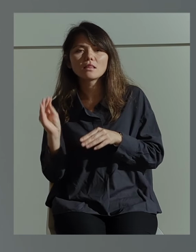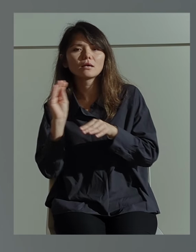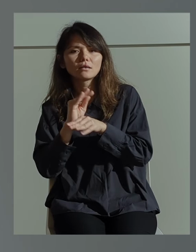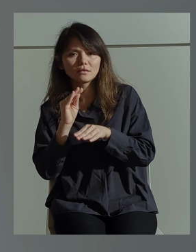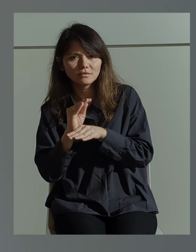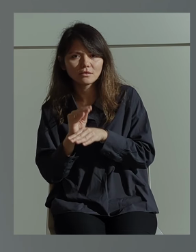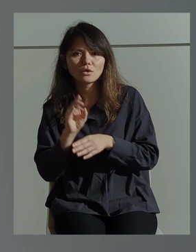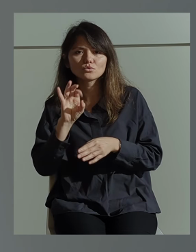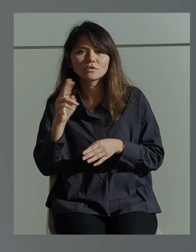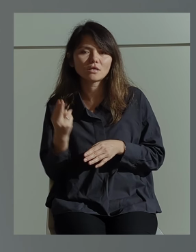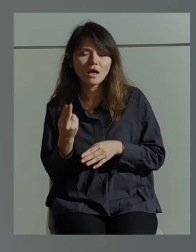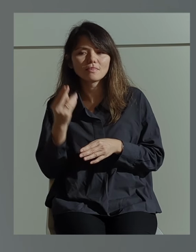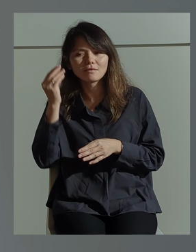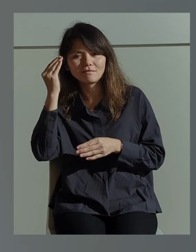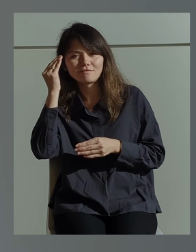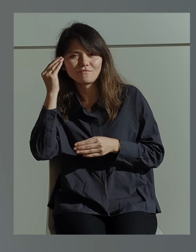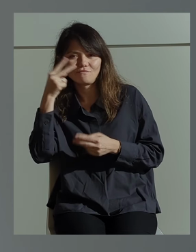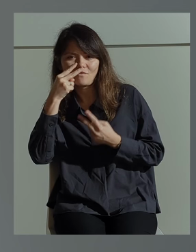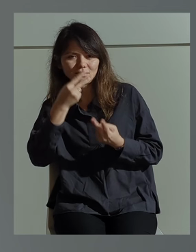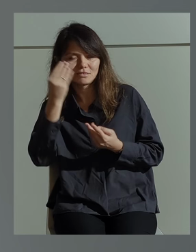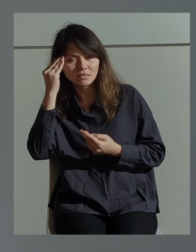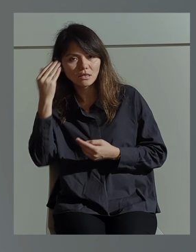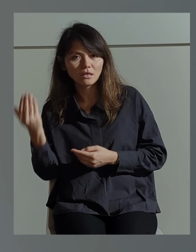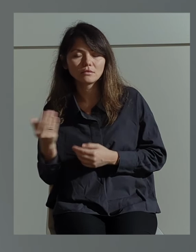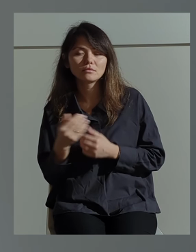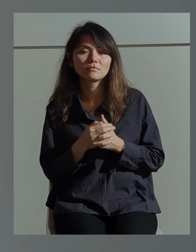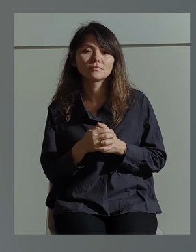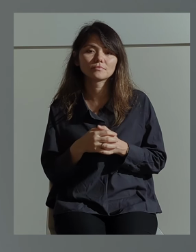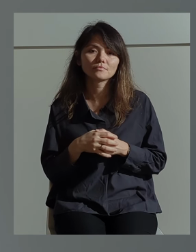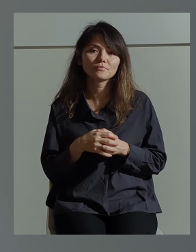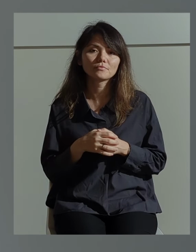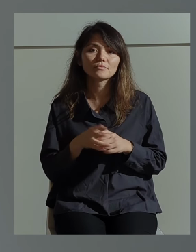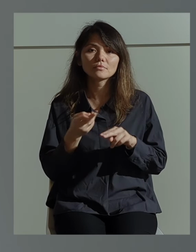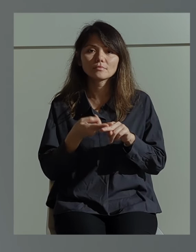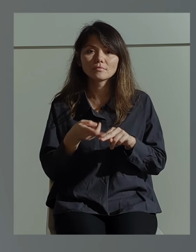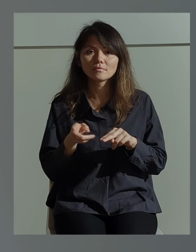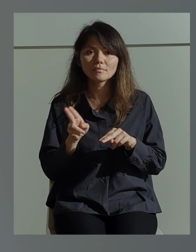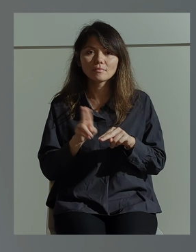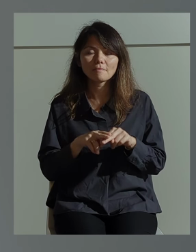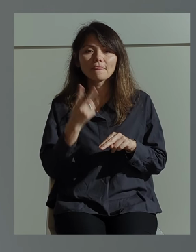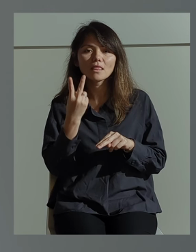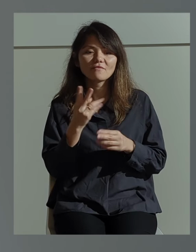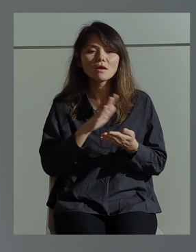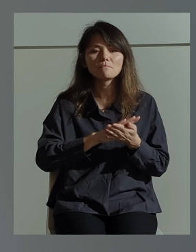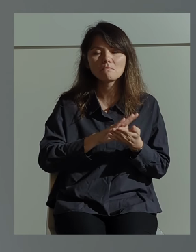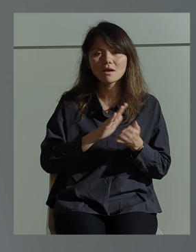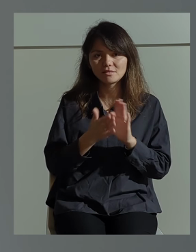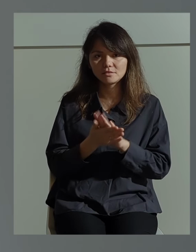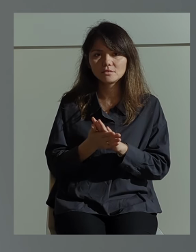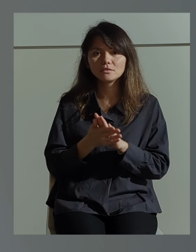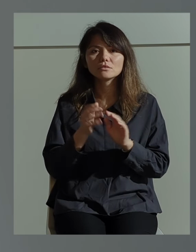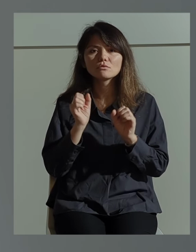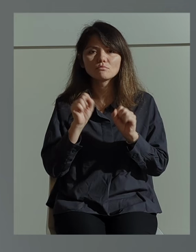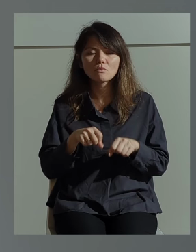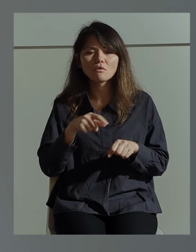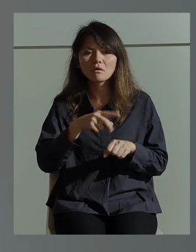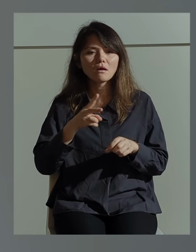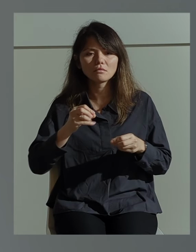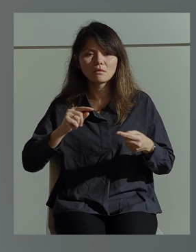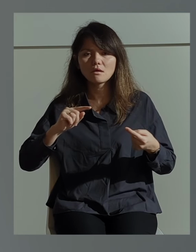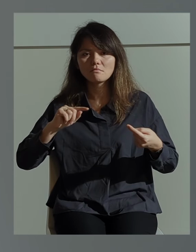социальное воззрение Вот то есть но эти две позиции строго говоря друг другу могут не